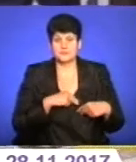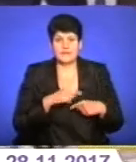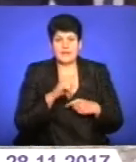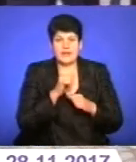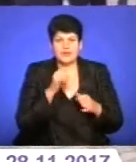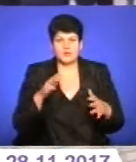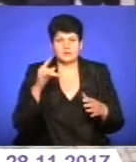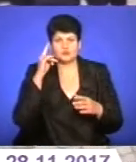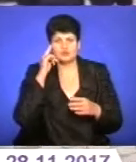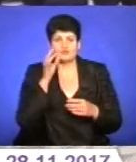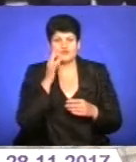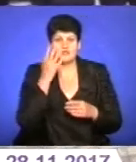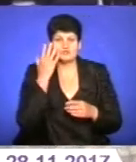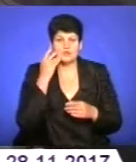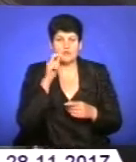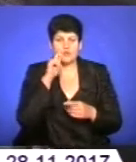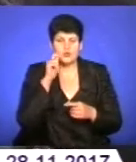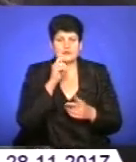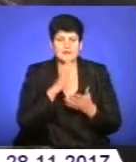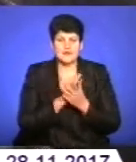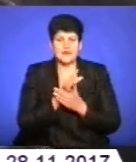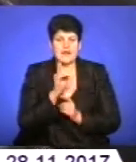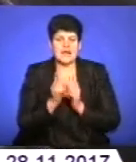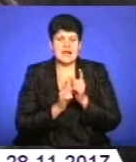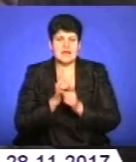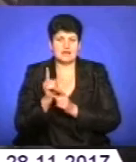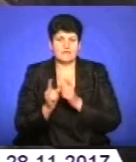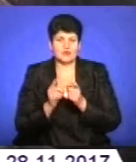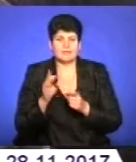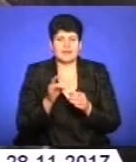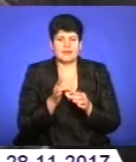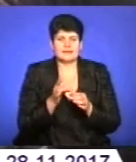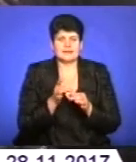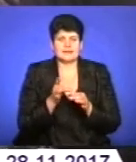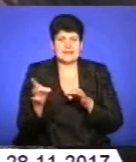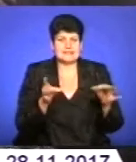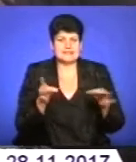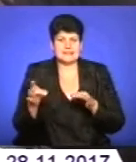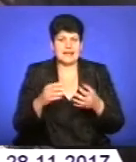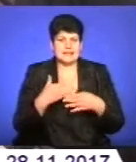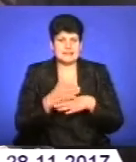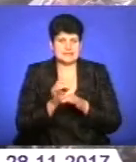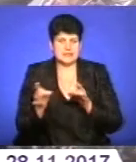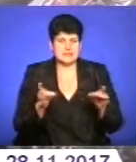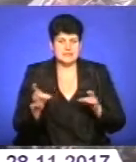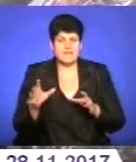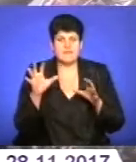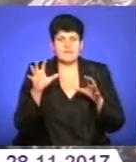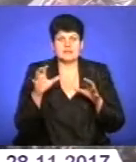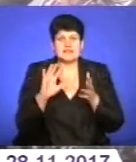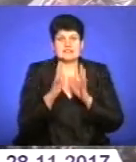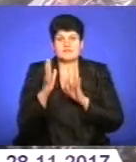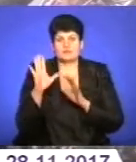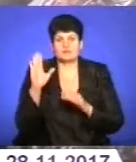могли, що в час, коли в країні відбувається реформа децентралізації, з лісництвом влада чинитиме навпаки. Щось